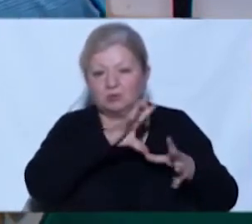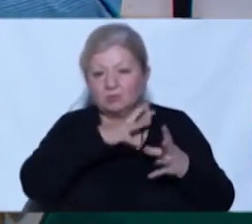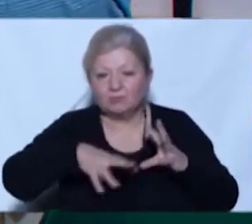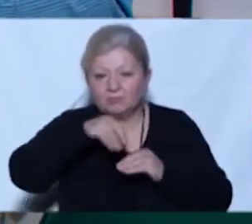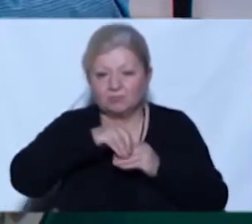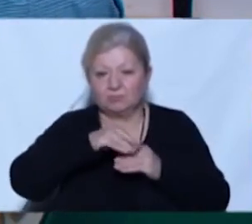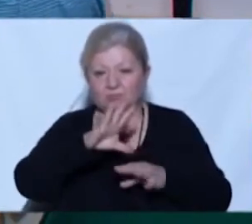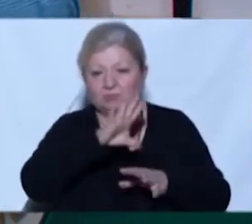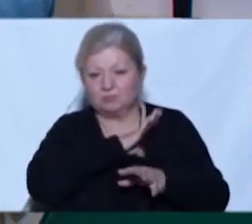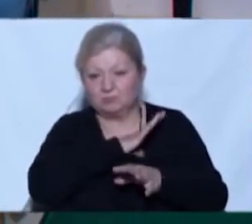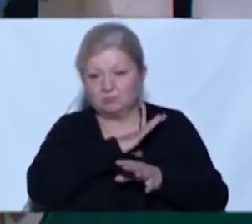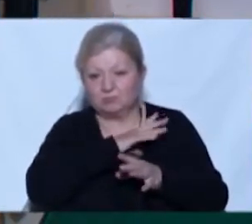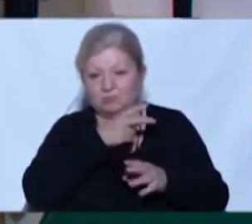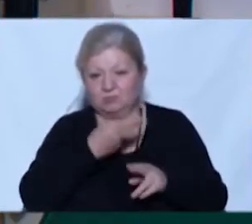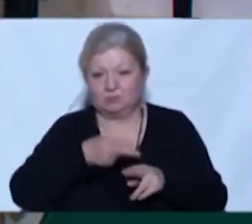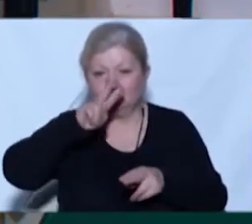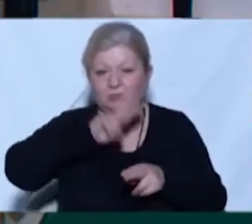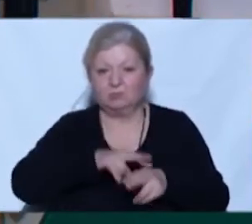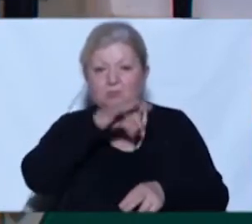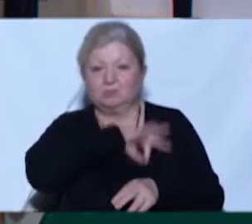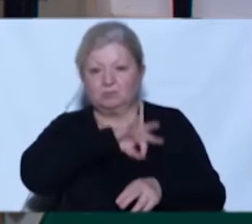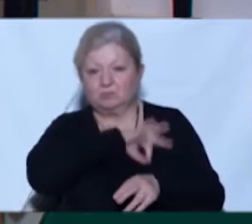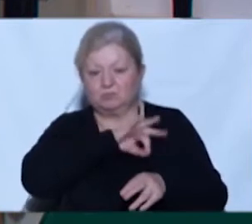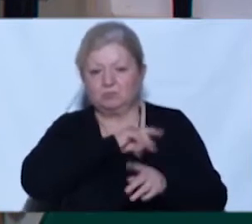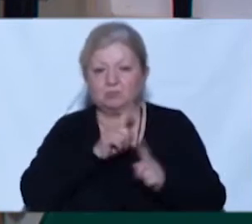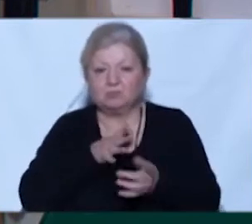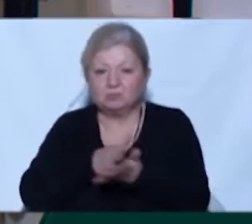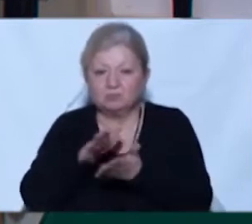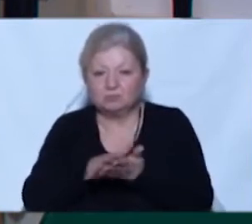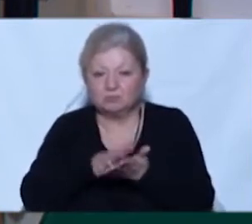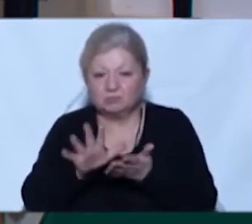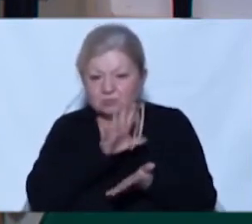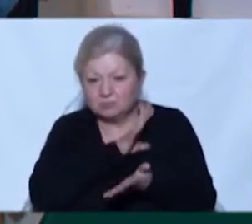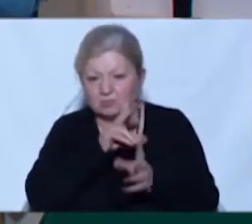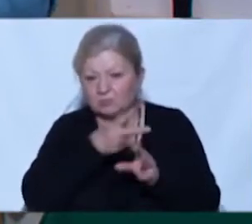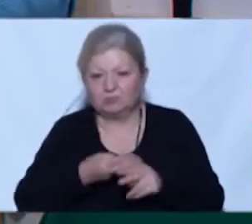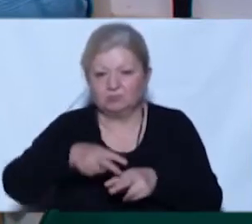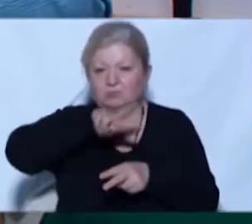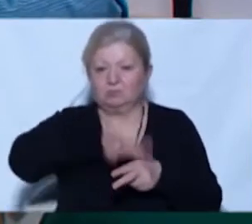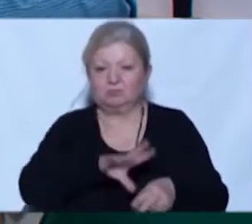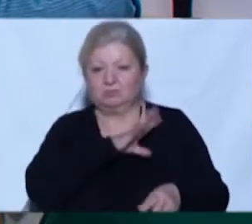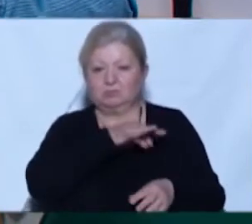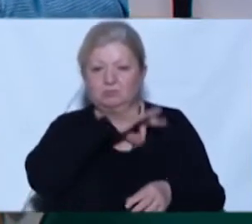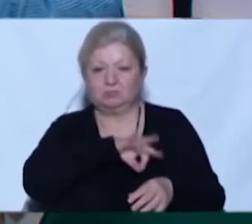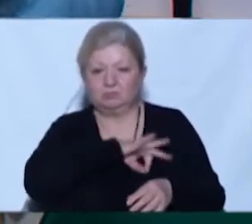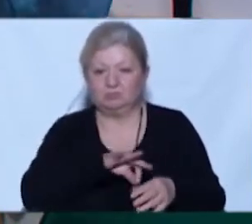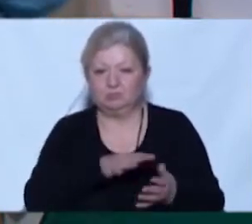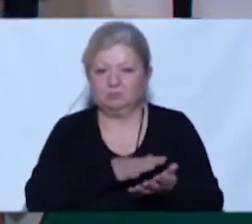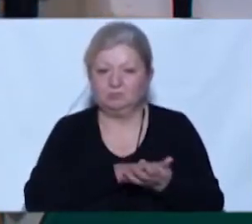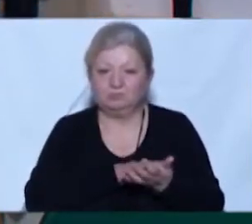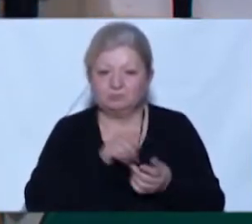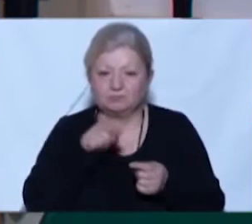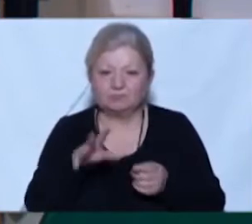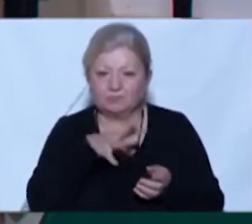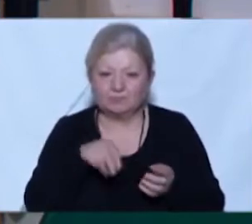აანაზღაურა ის დანაკარგიცა და ის ხარჯიც, რაც პორტუგალიის სამეფომ ამ ყველაფრისათვის გასწია. Აი